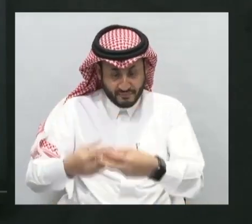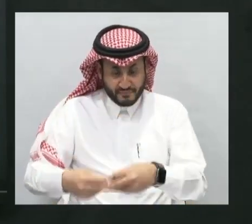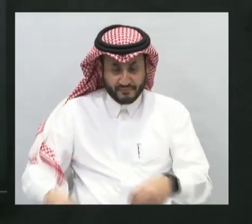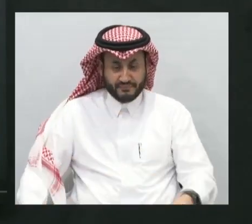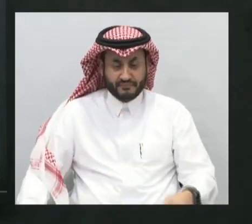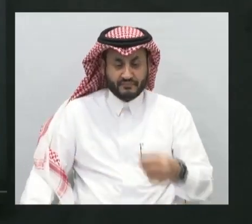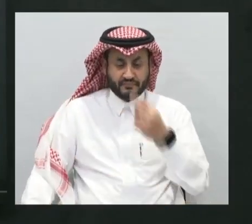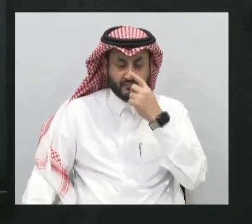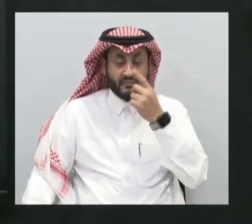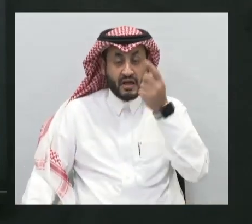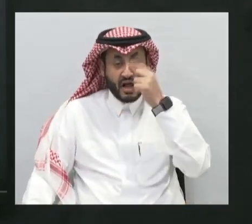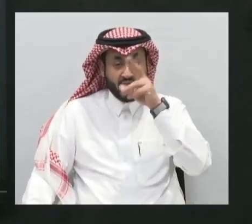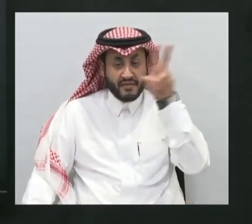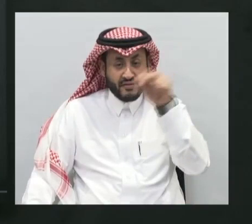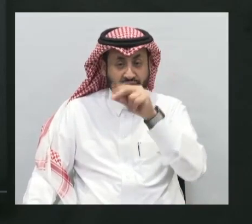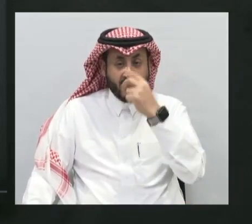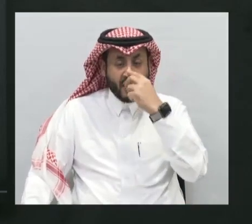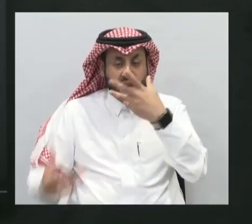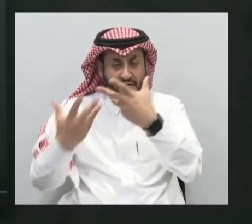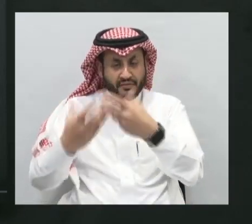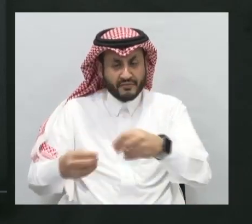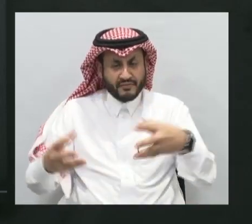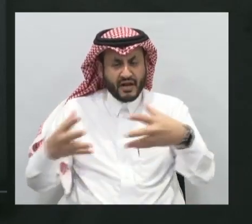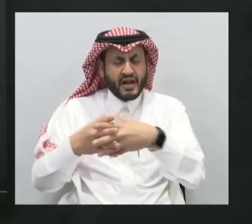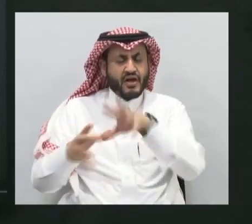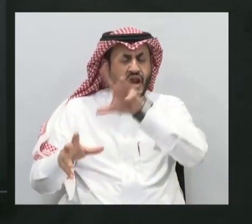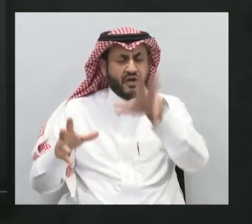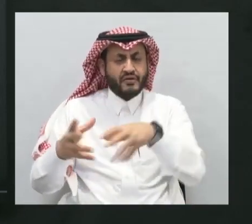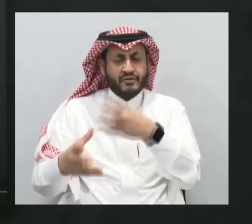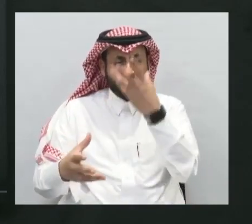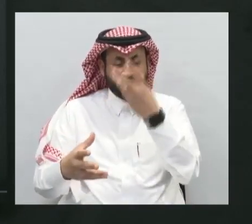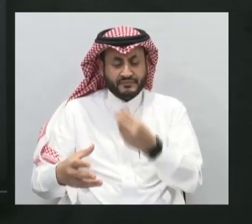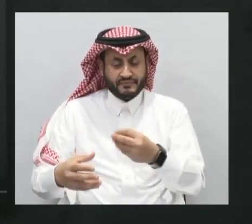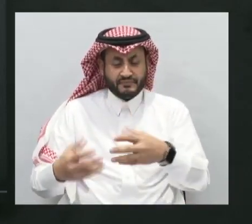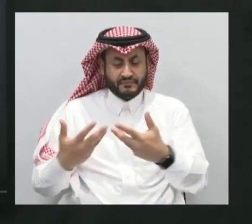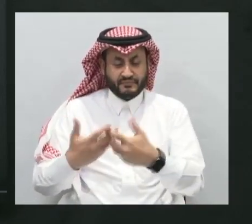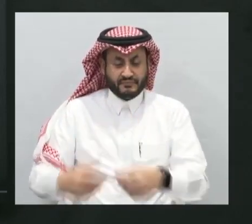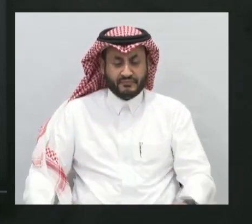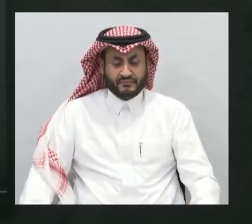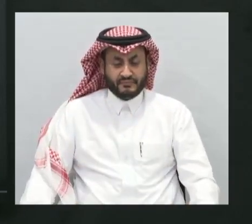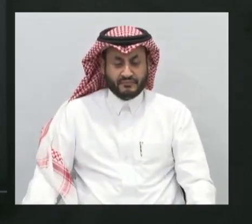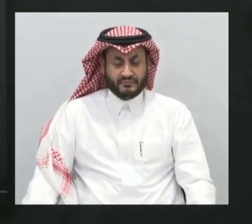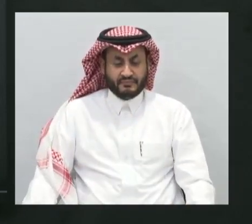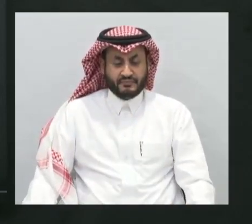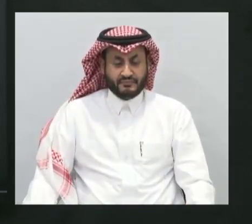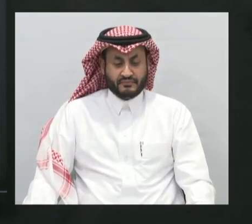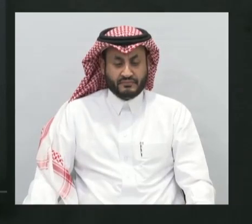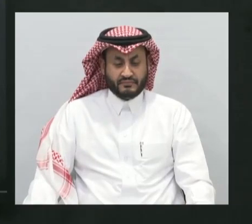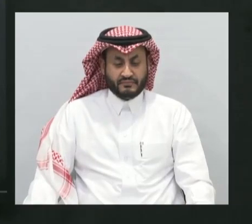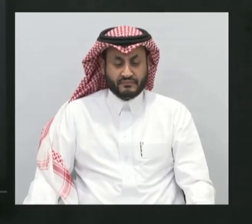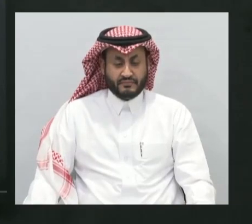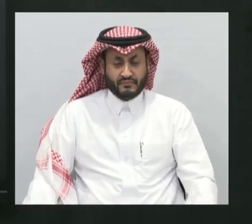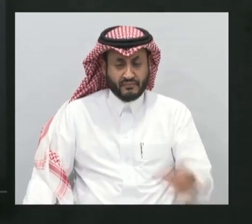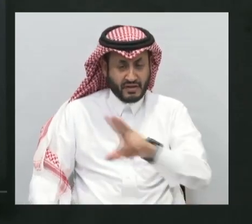الانف لابد ان يكون دائما في المخاط في الفم لابد ان يكون دائما في اللعاب وذكرنا في الجهاز